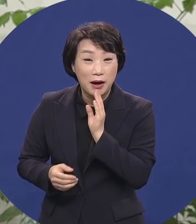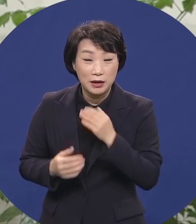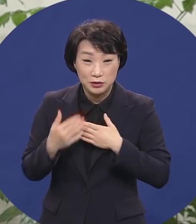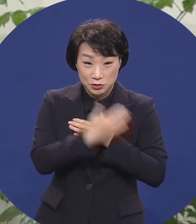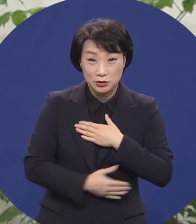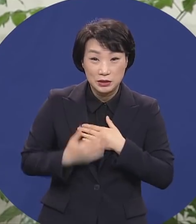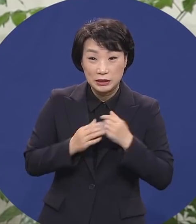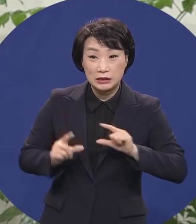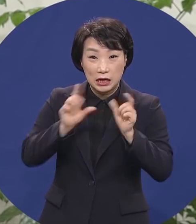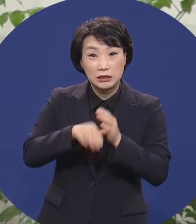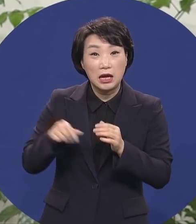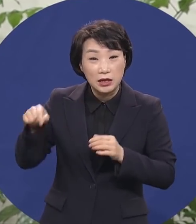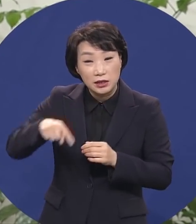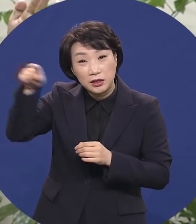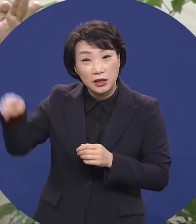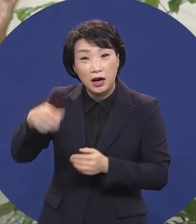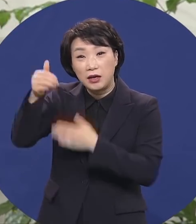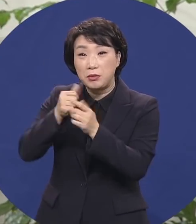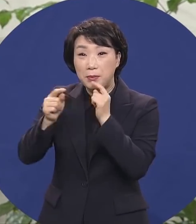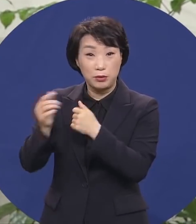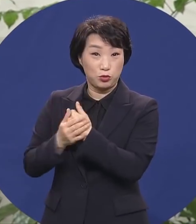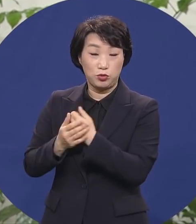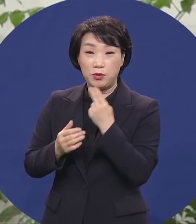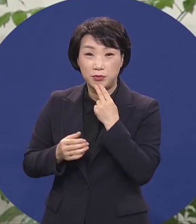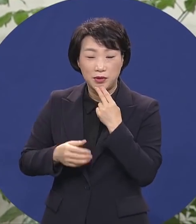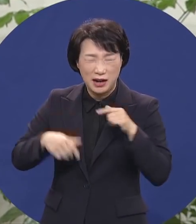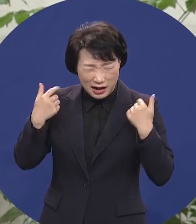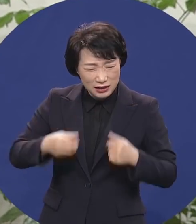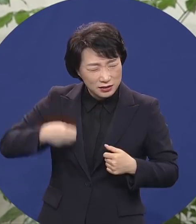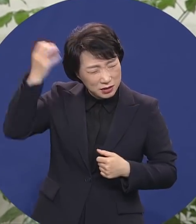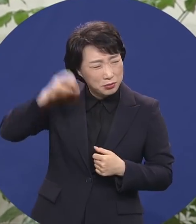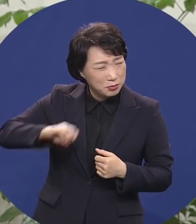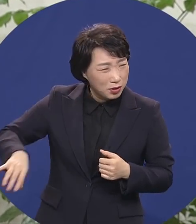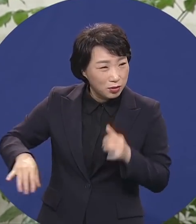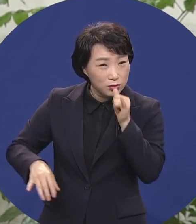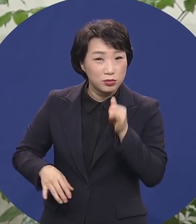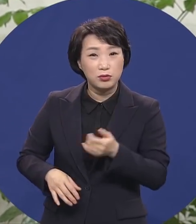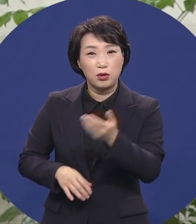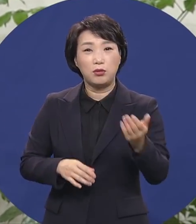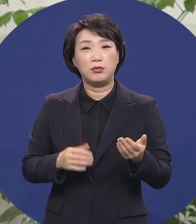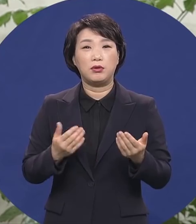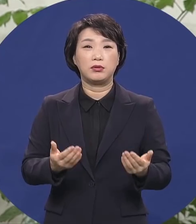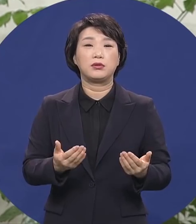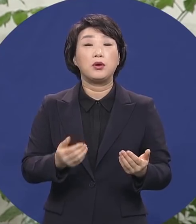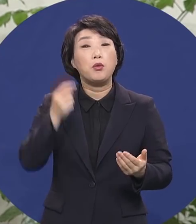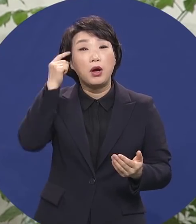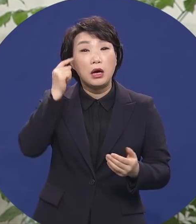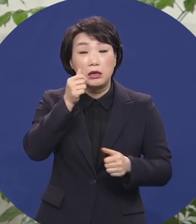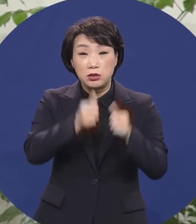사는데 도움이 안 되니까 항상 잊어버리고 버리고 살아. 시험 들어서